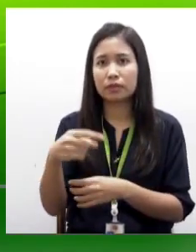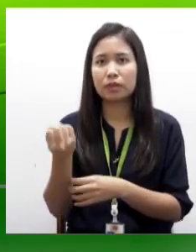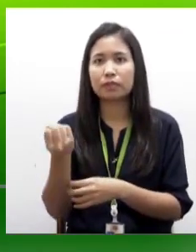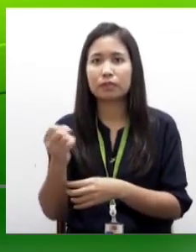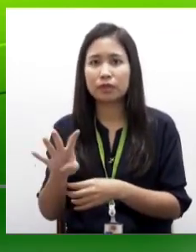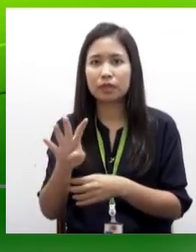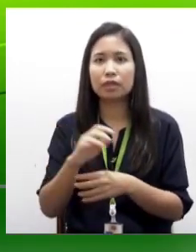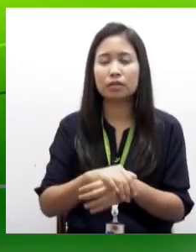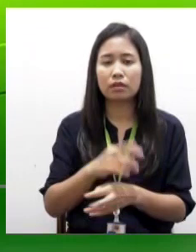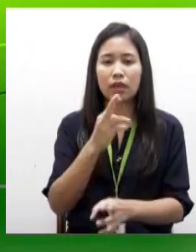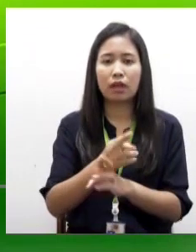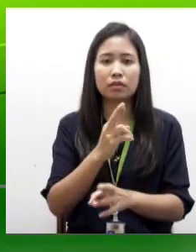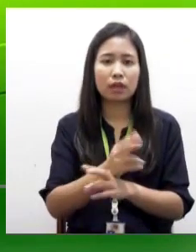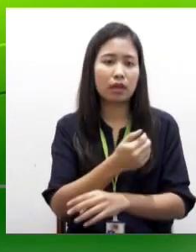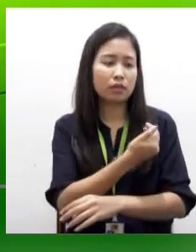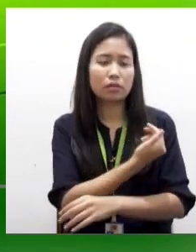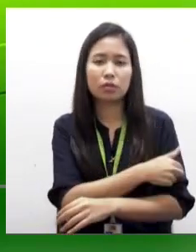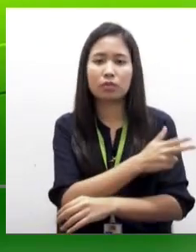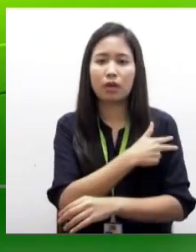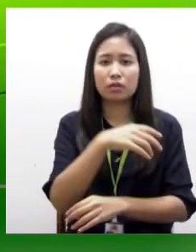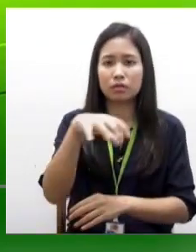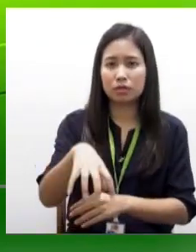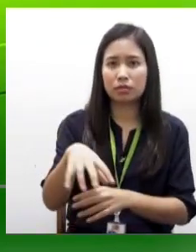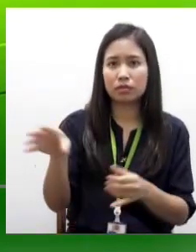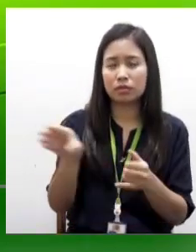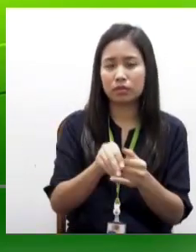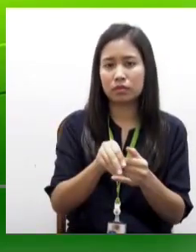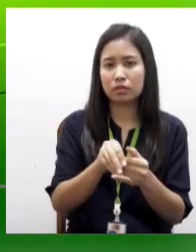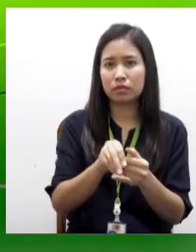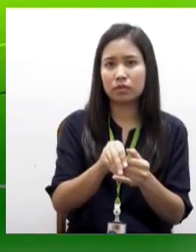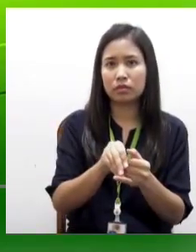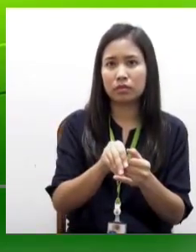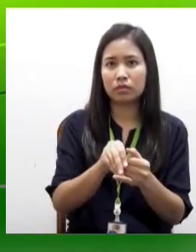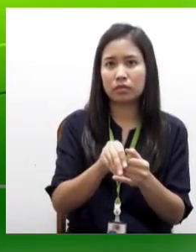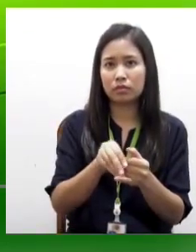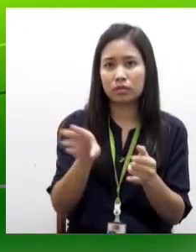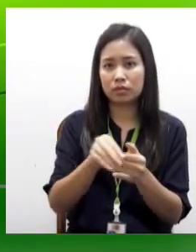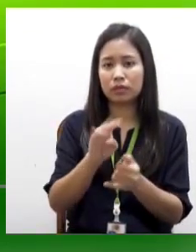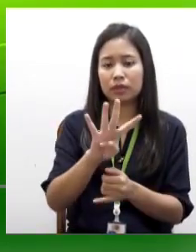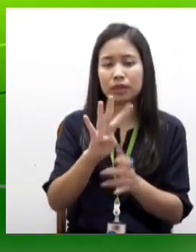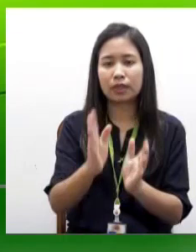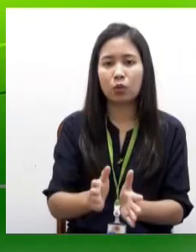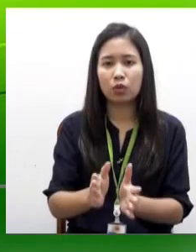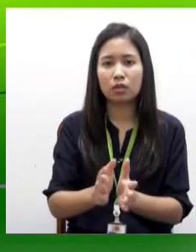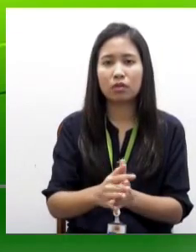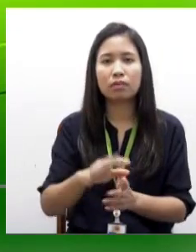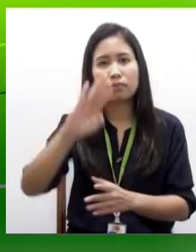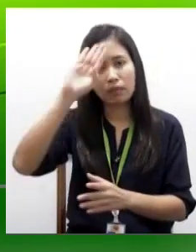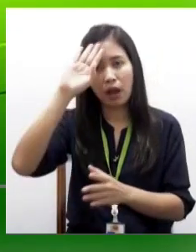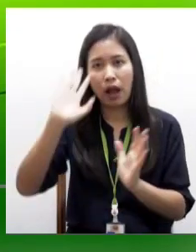นี่นะครับก็ป่วยเข้ารักษาอยู่ 8นะครับไอ้แบบติดเชื้อนะครับ 8อยู่ระหว่างการรักษาใน 4คนหายป่วยแล้ว